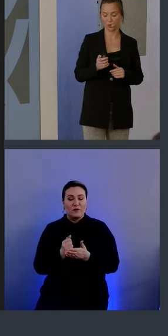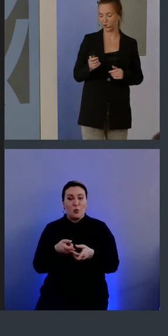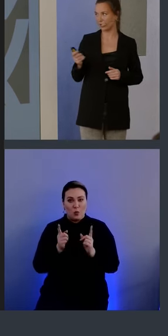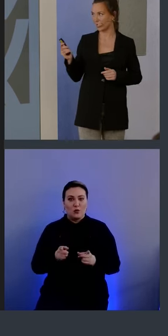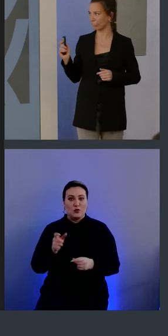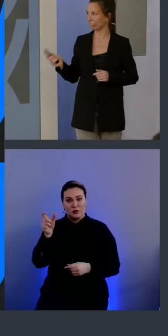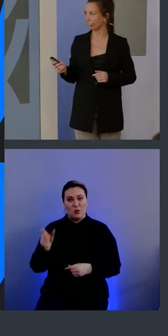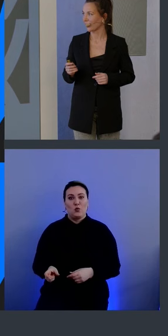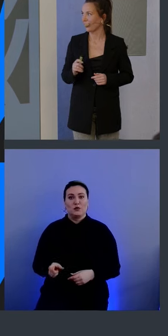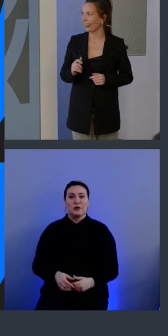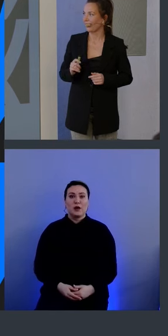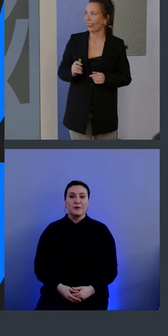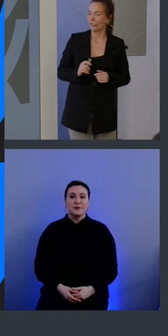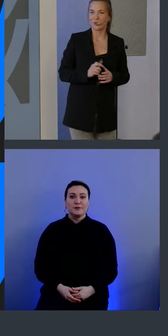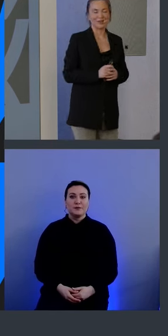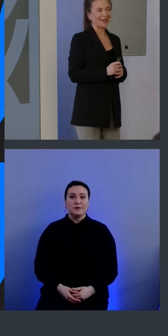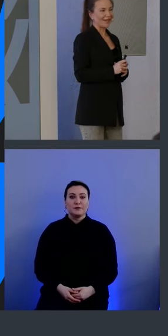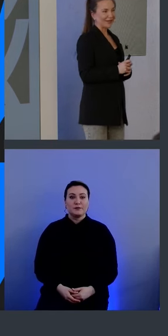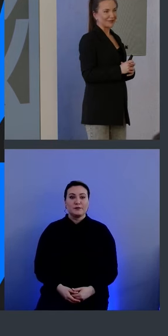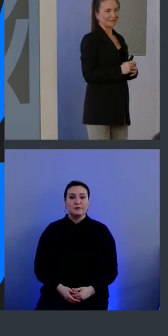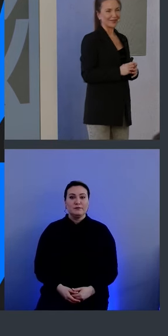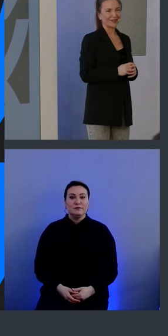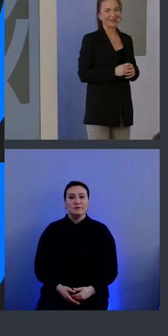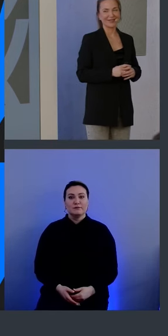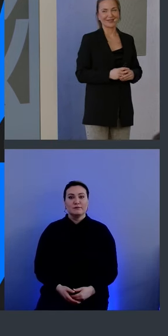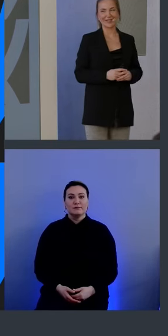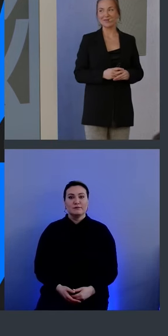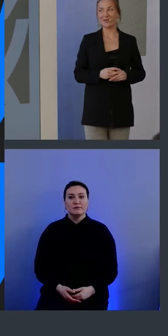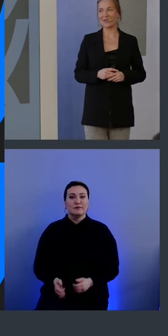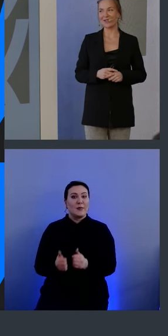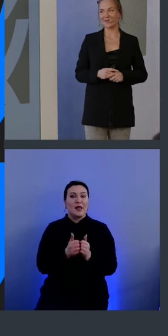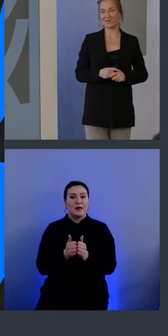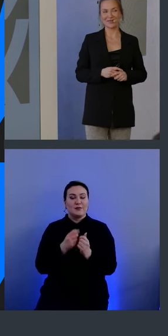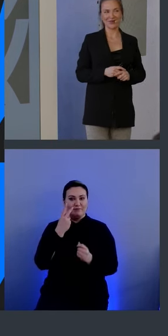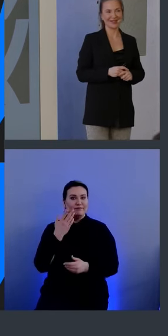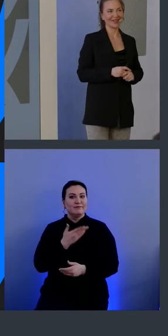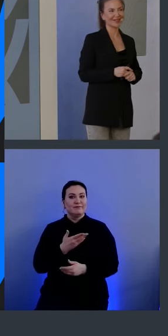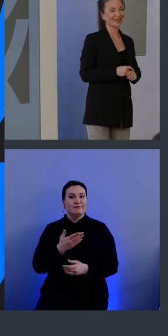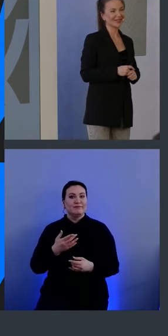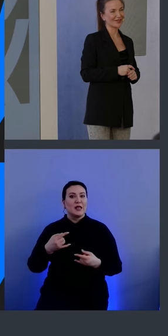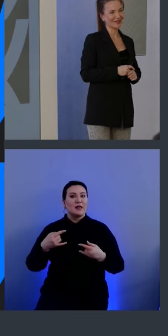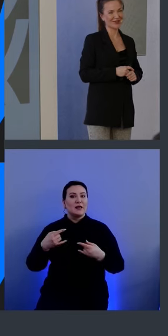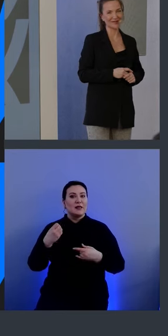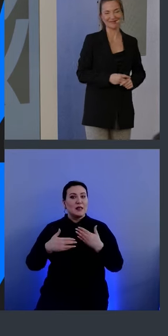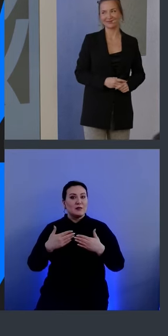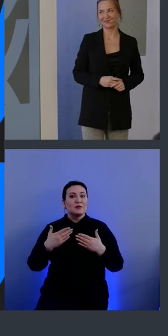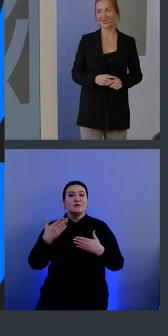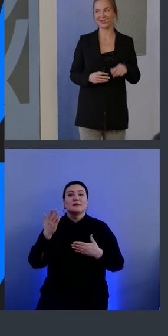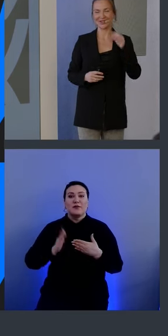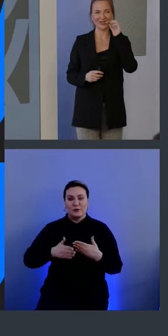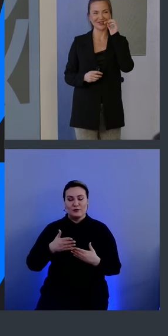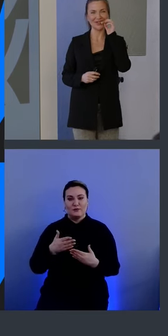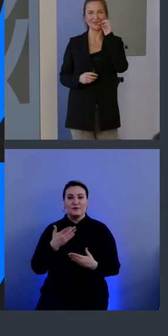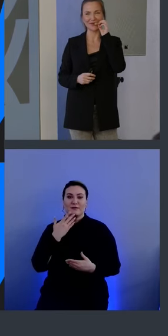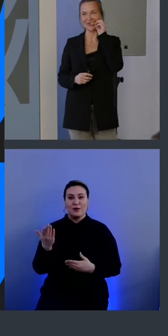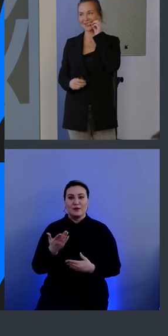подлинности пользователей. Вот, коллеги, на данном слайде мой доклад завершен. Я